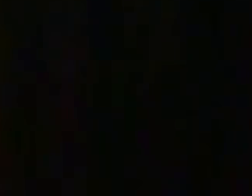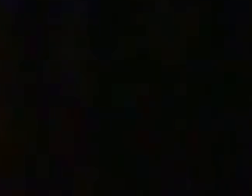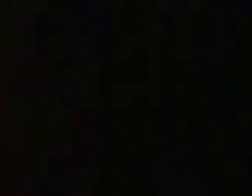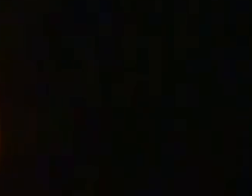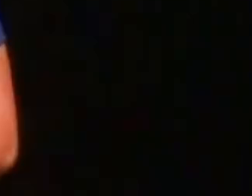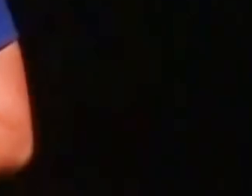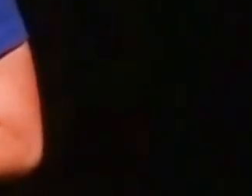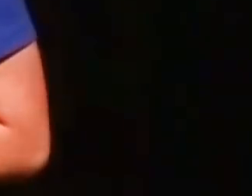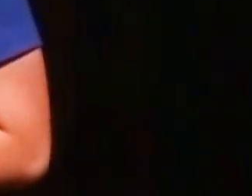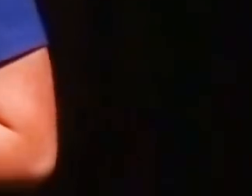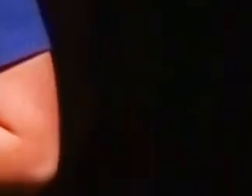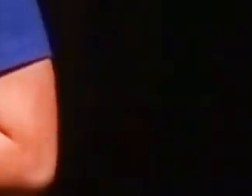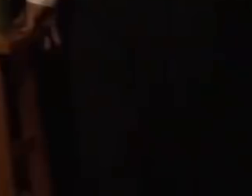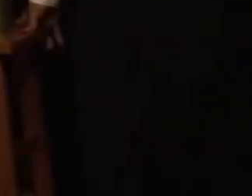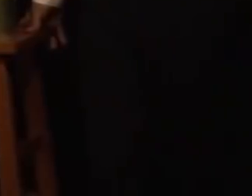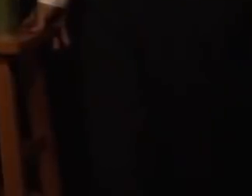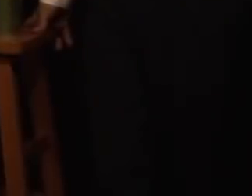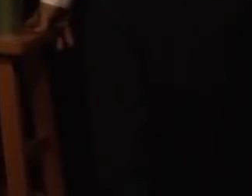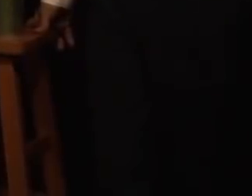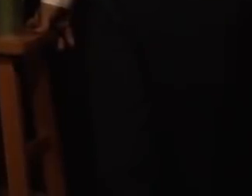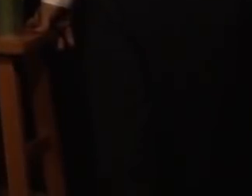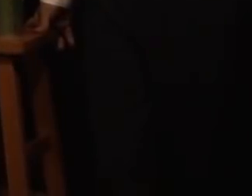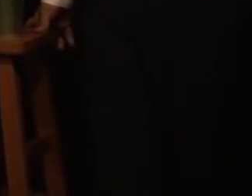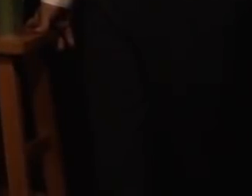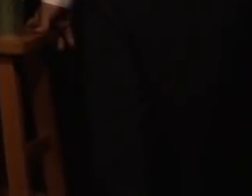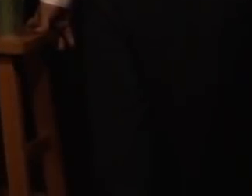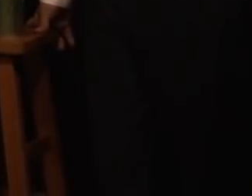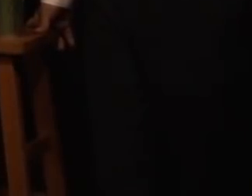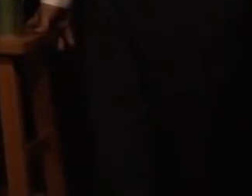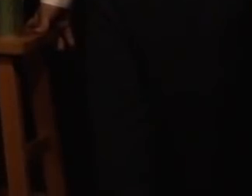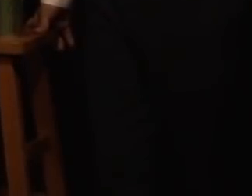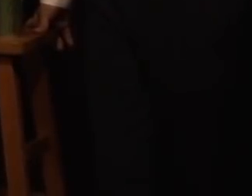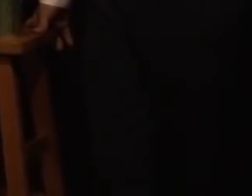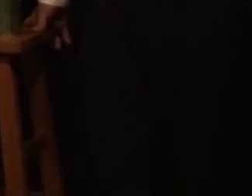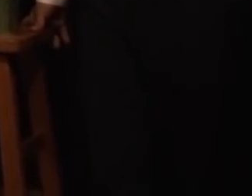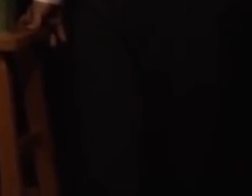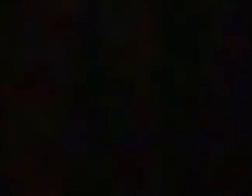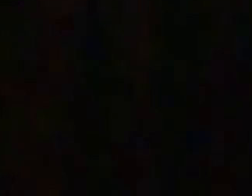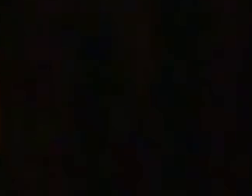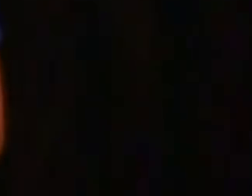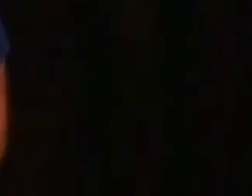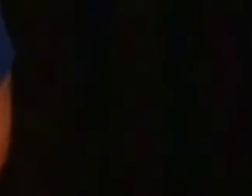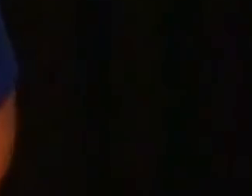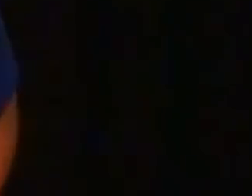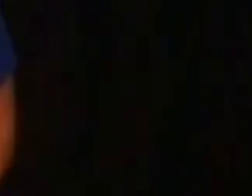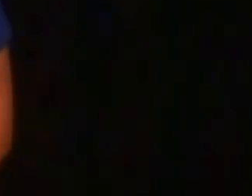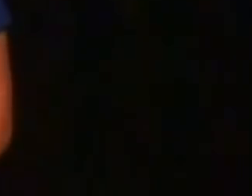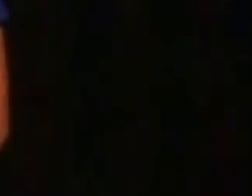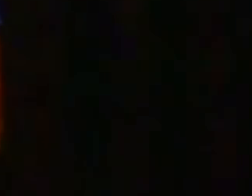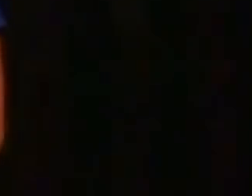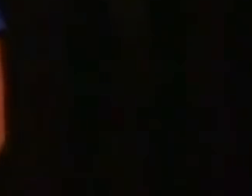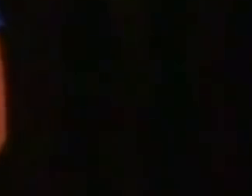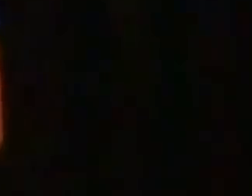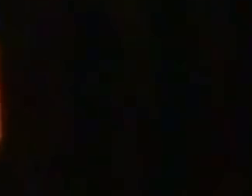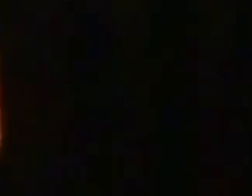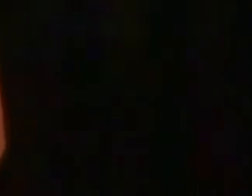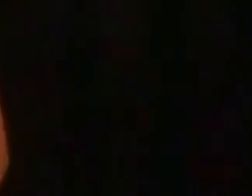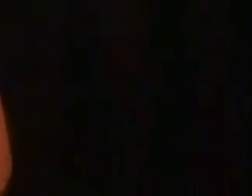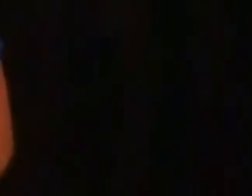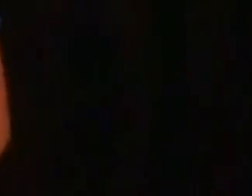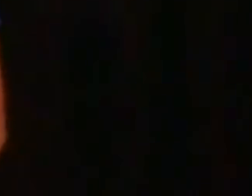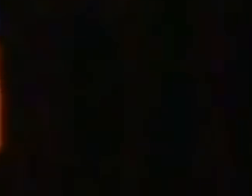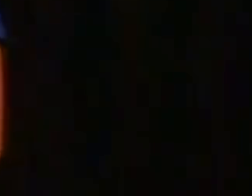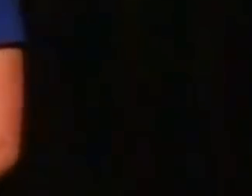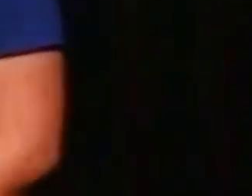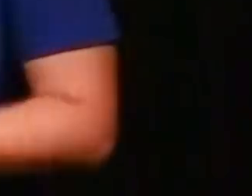觉得很棒。 我们的确是过得不太好， 我就放心了。凭切感到安